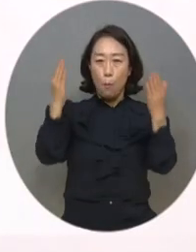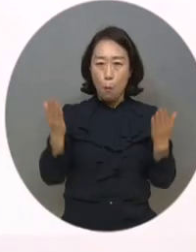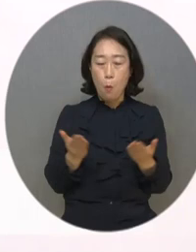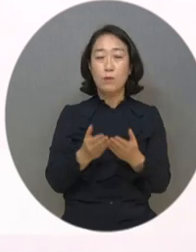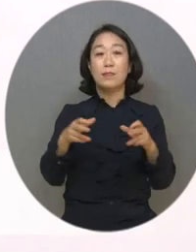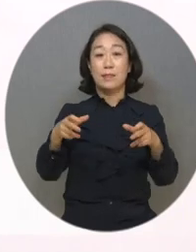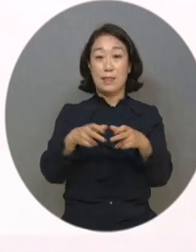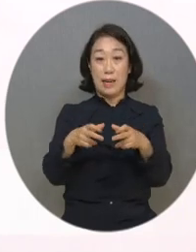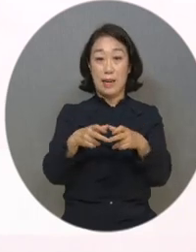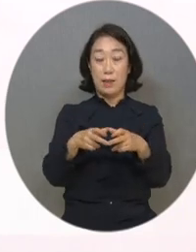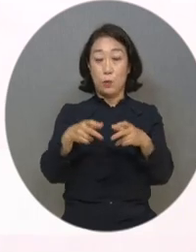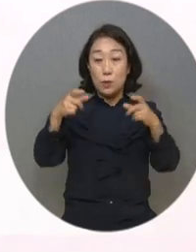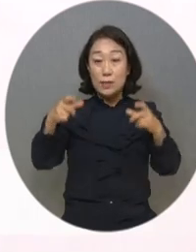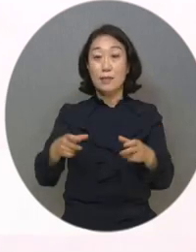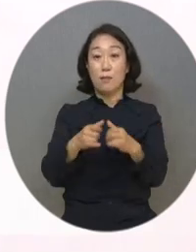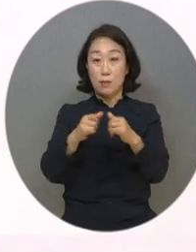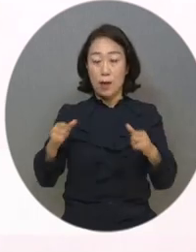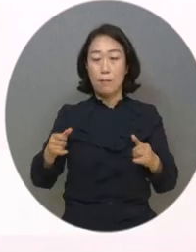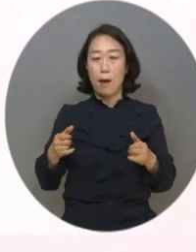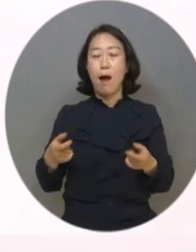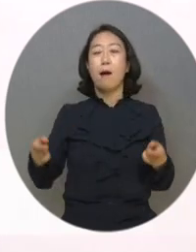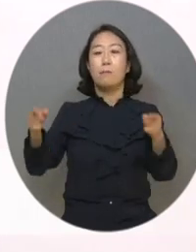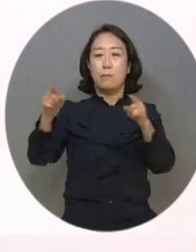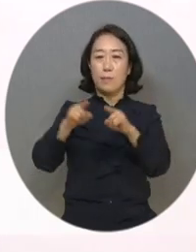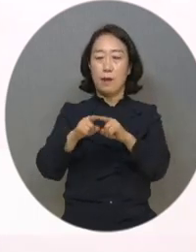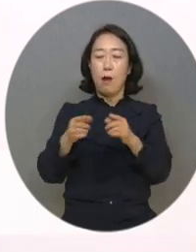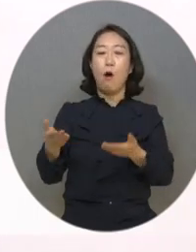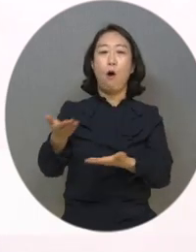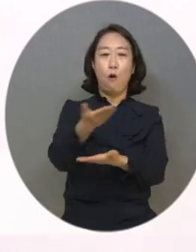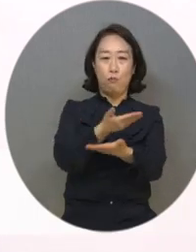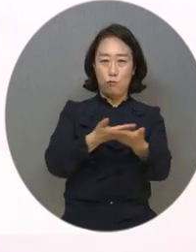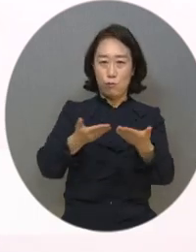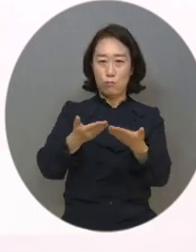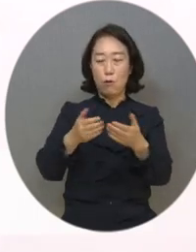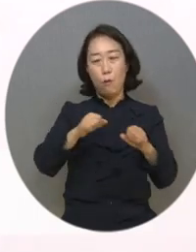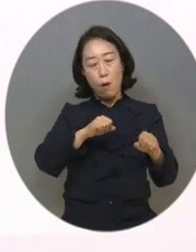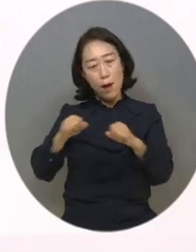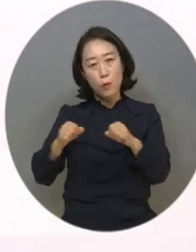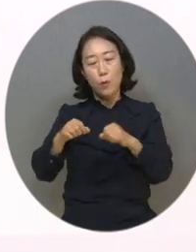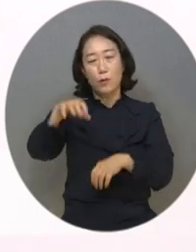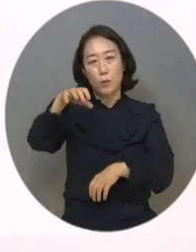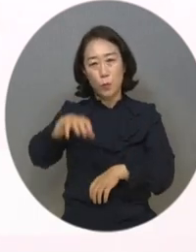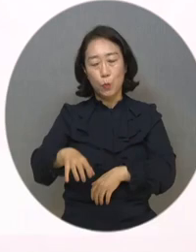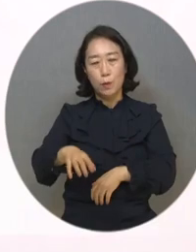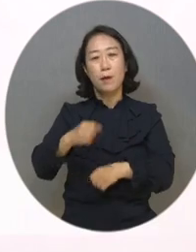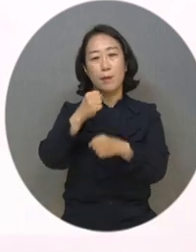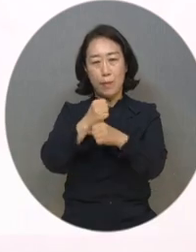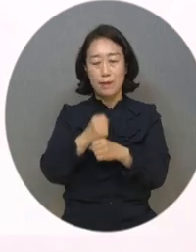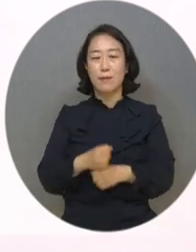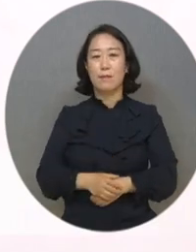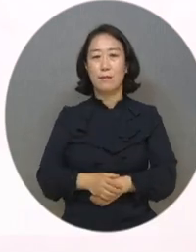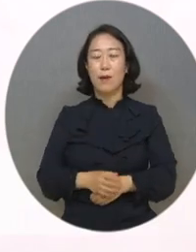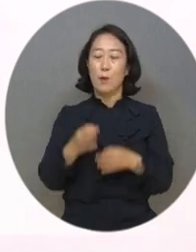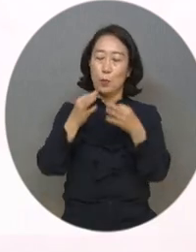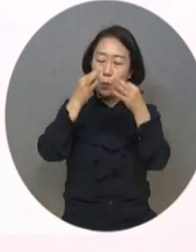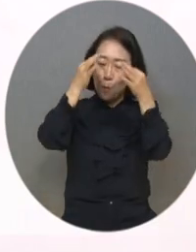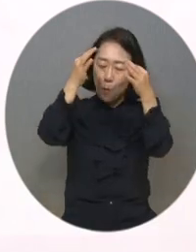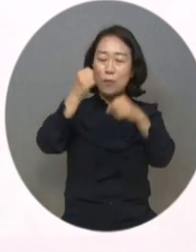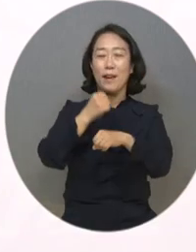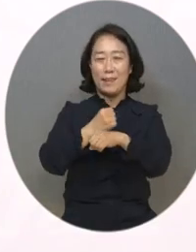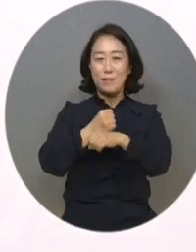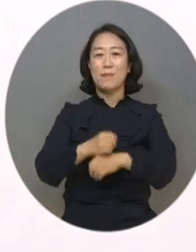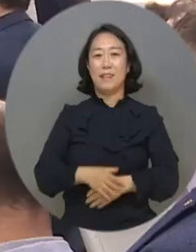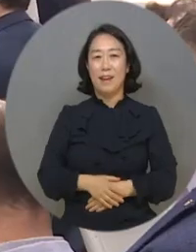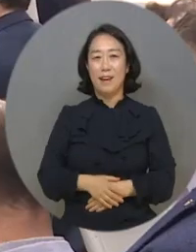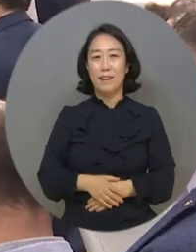장애인 주민들이 함께 어울려서 활동할 수 있는 공간으로 만들기 위해서 최선의 노력을